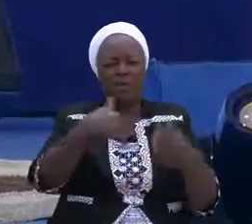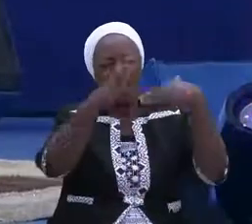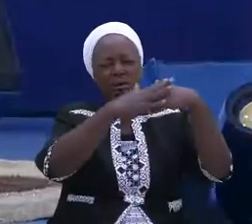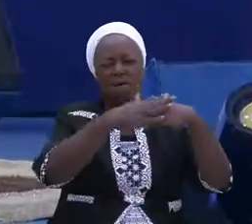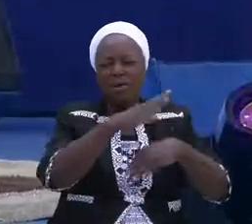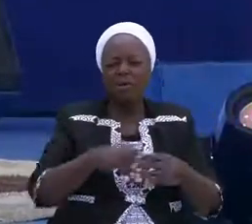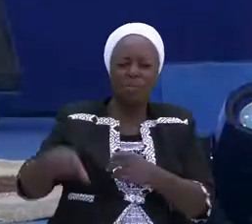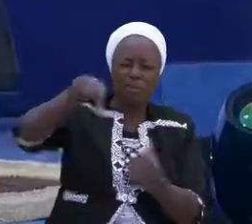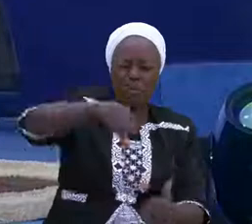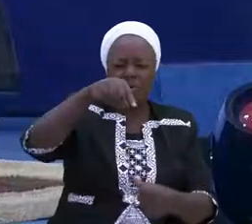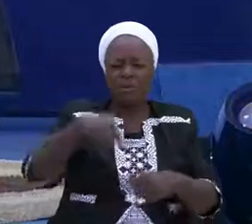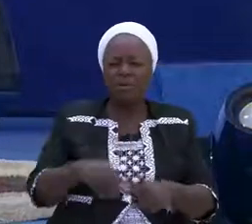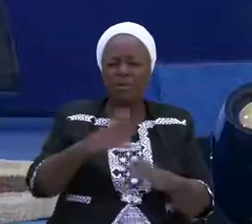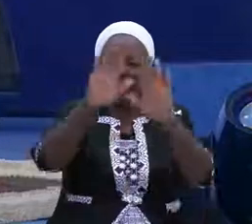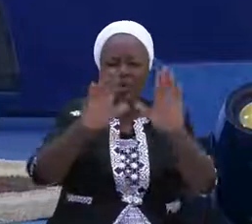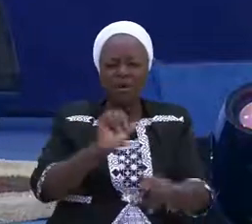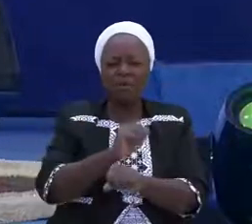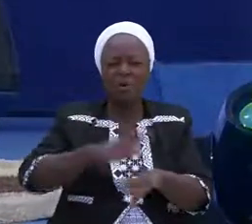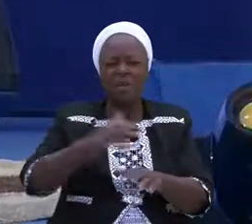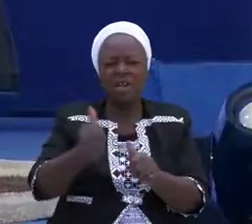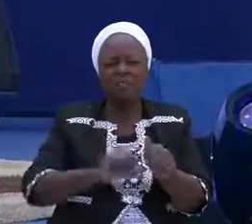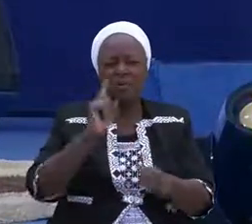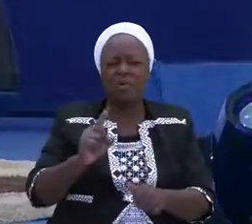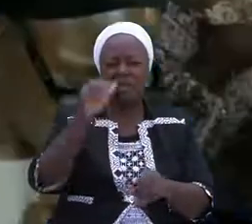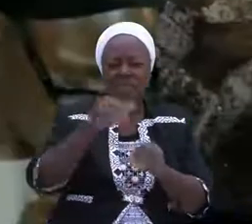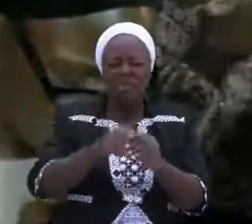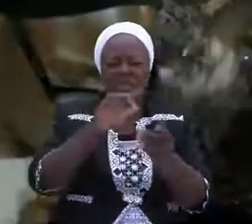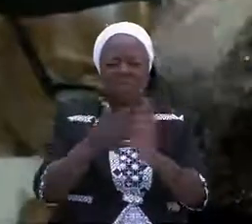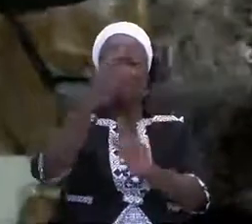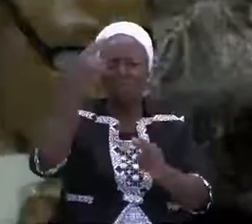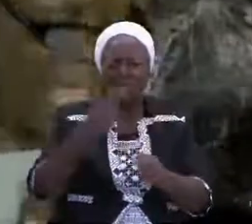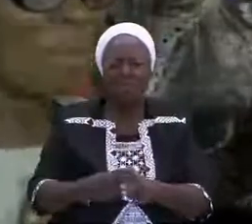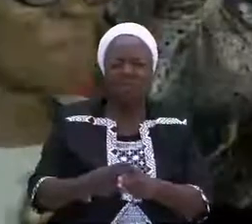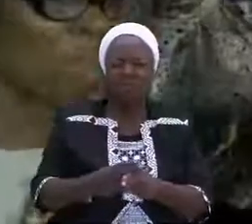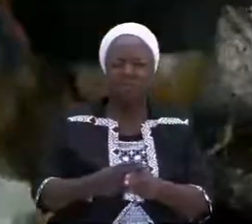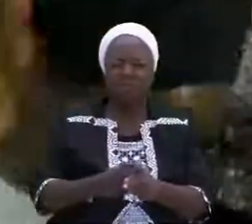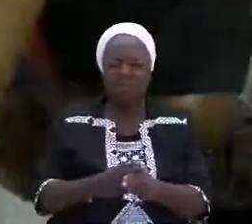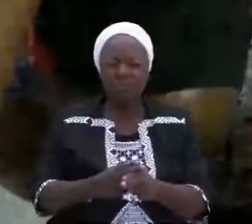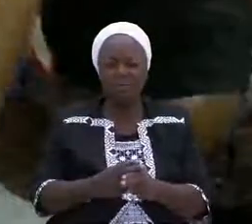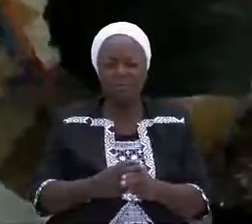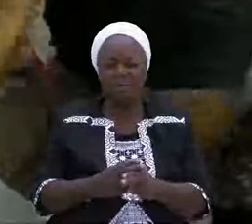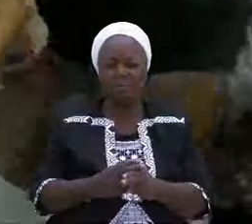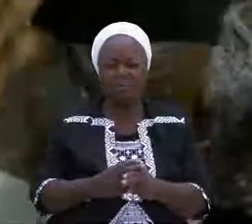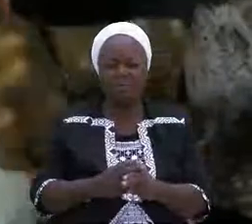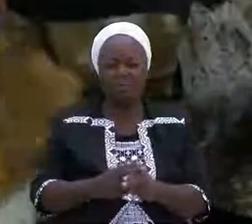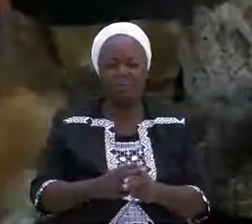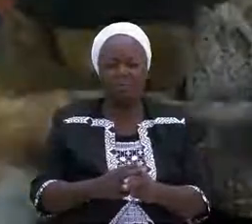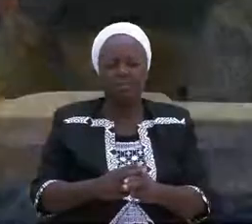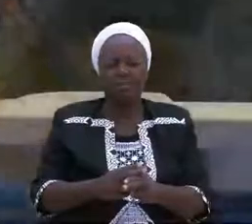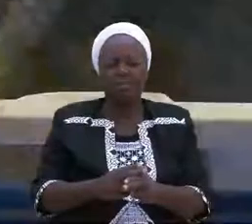cieux, déverse les miracles sur chacun au nom de Jésus.